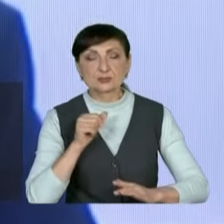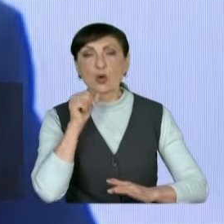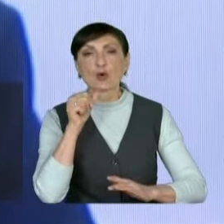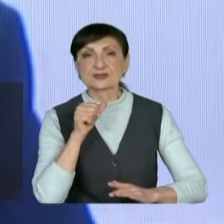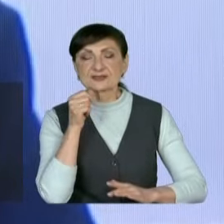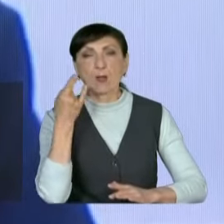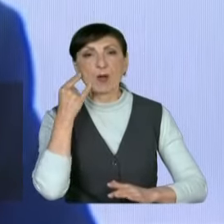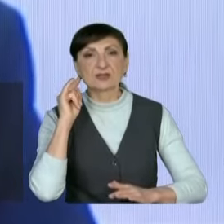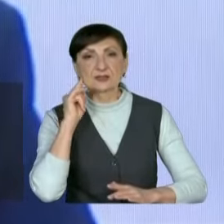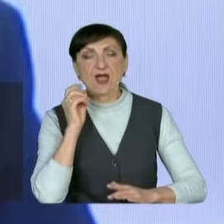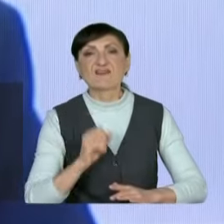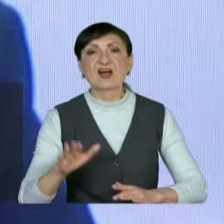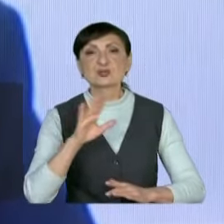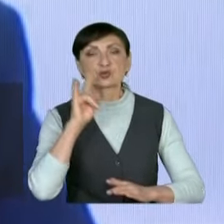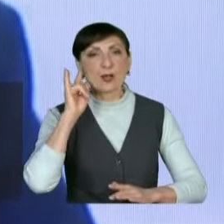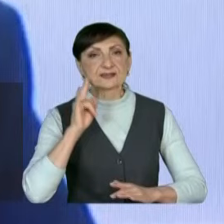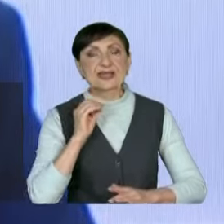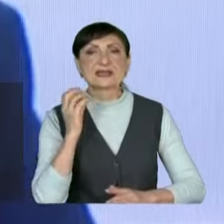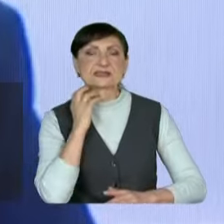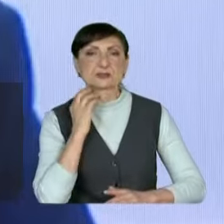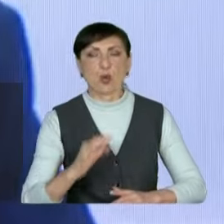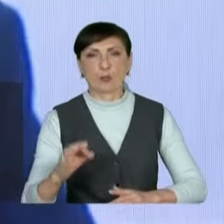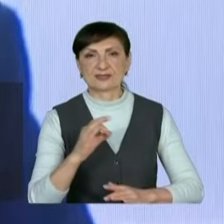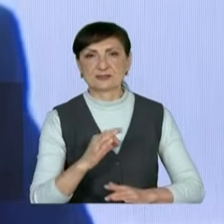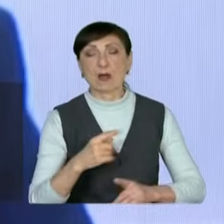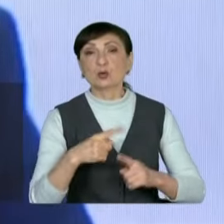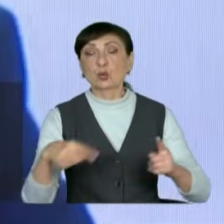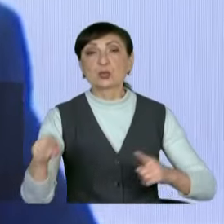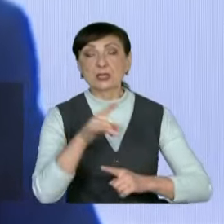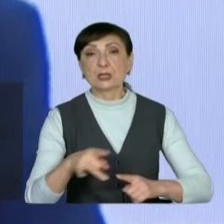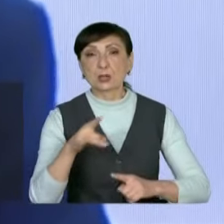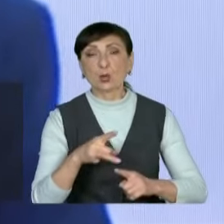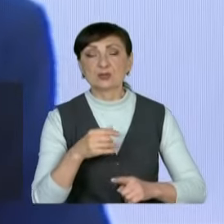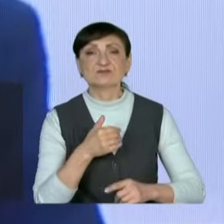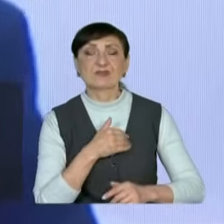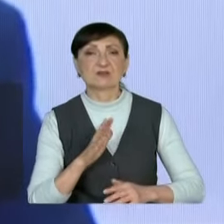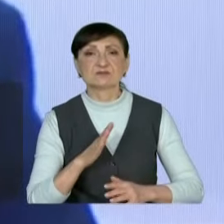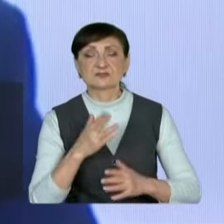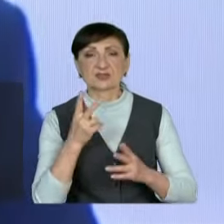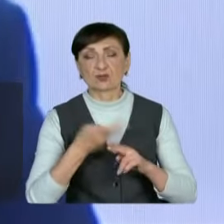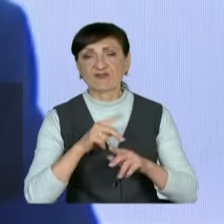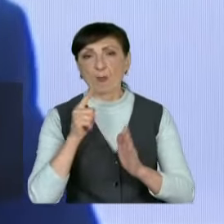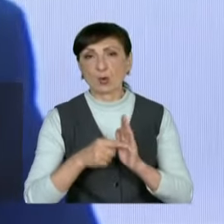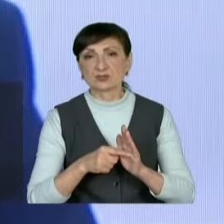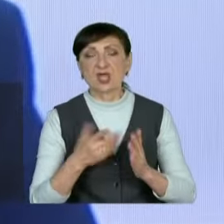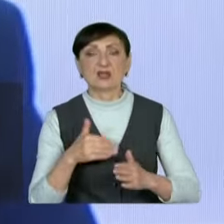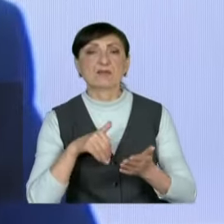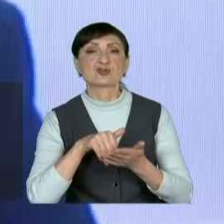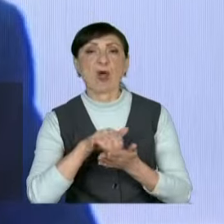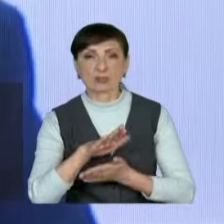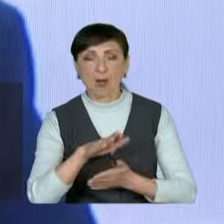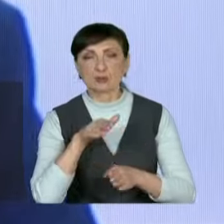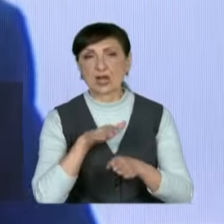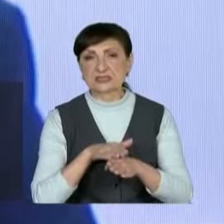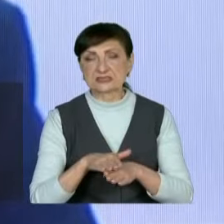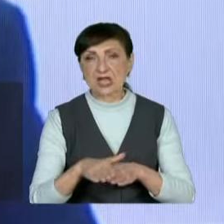Костанайская, Павлодарская, Восточно-Казахстанская, Кызылординская области. Остальные же регионы неохотно рассматривают данный вопрос, либо вовсе отказываются от